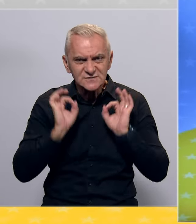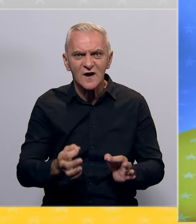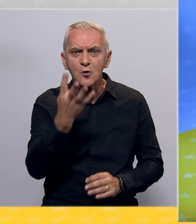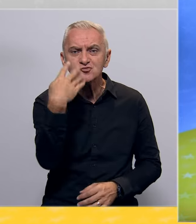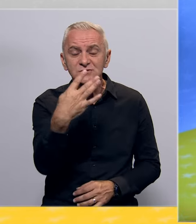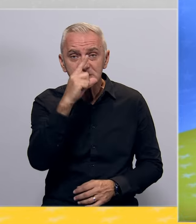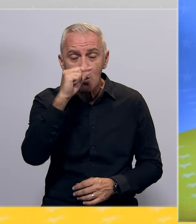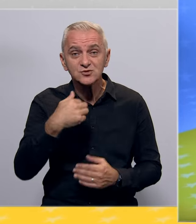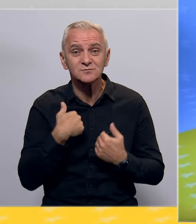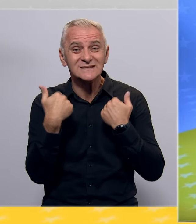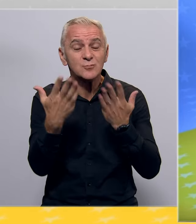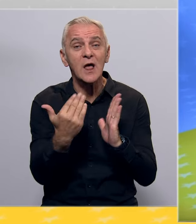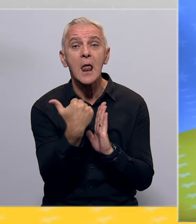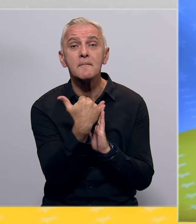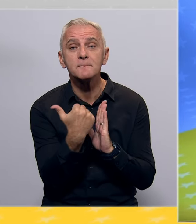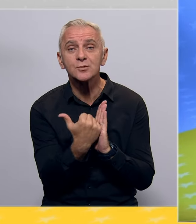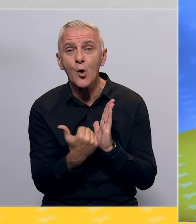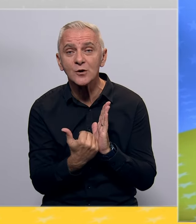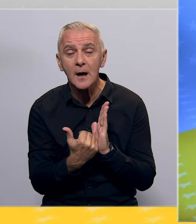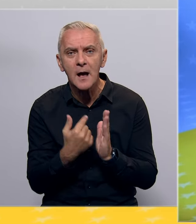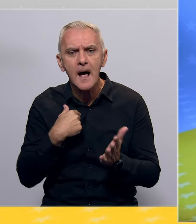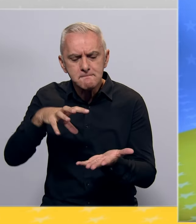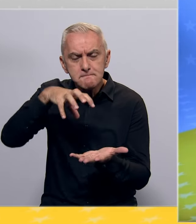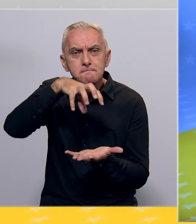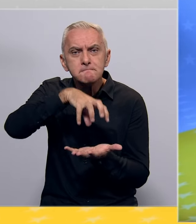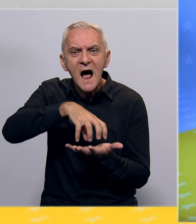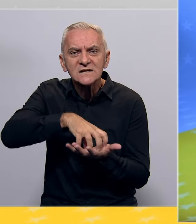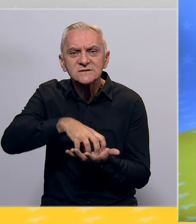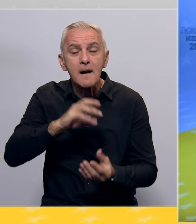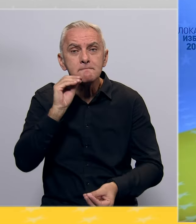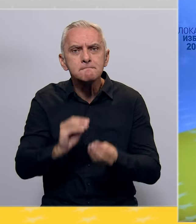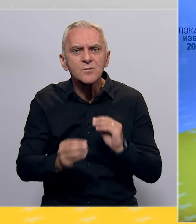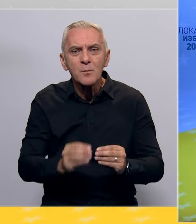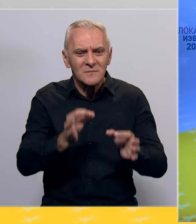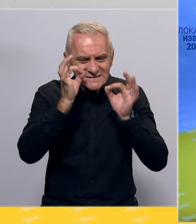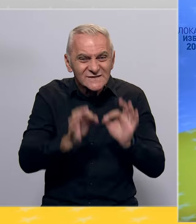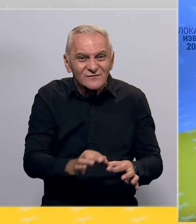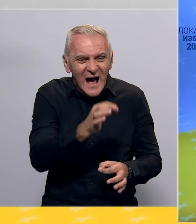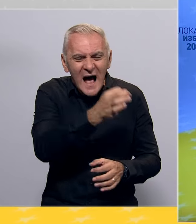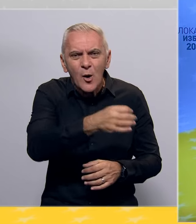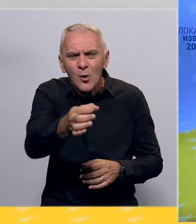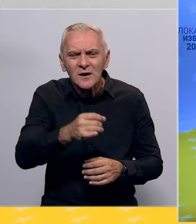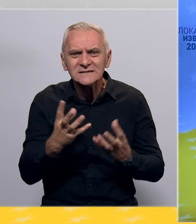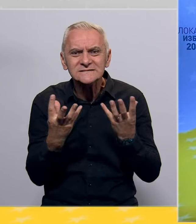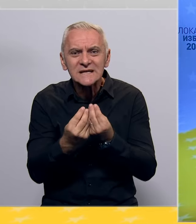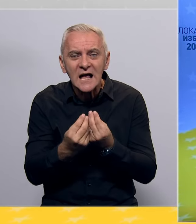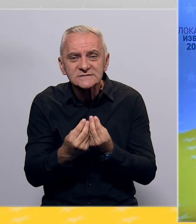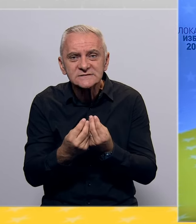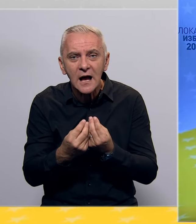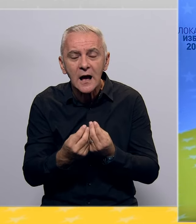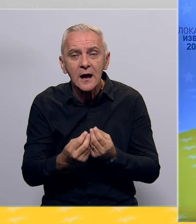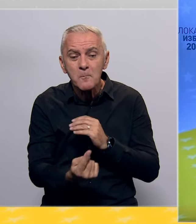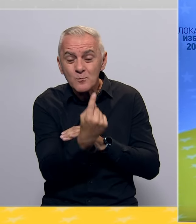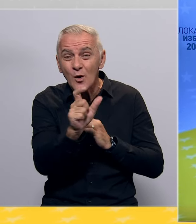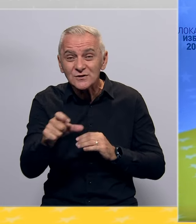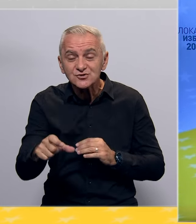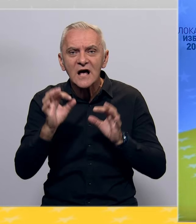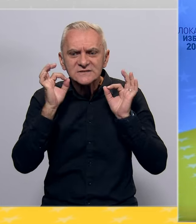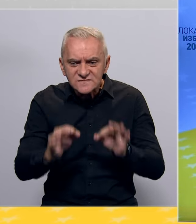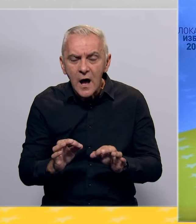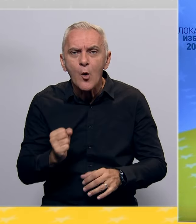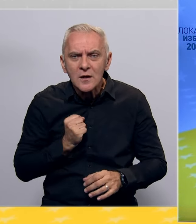općina ponudili smo program, a bazirajući se na probleme svake lokalne zajednice pojedinačno, jer ona svaka nosi